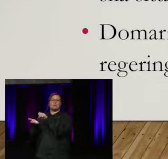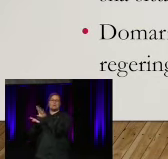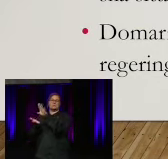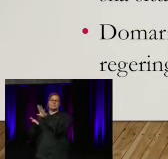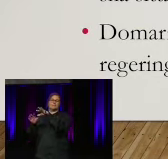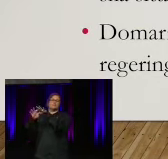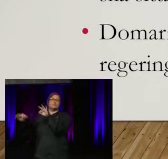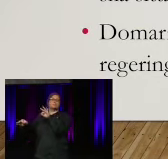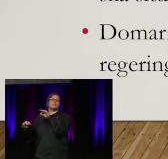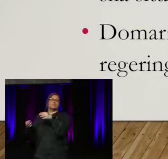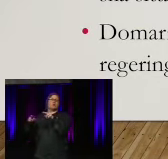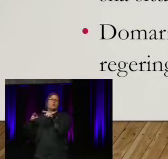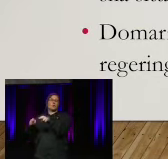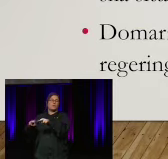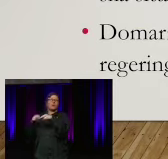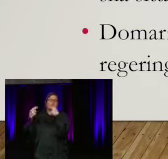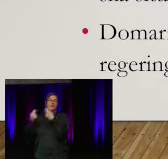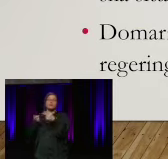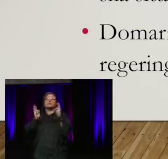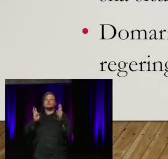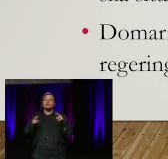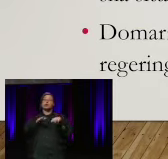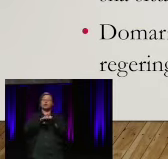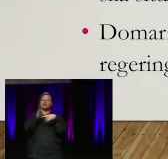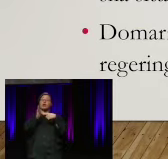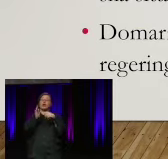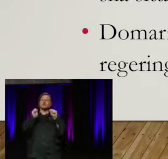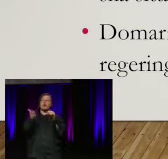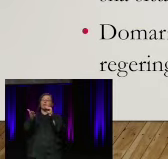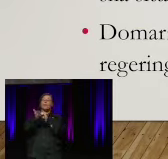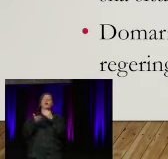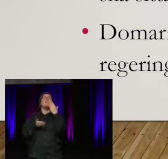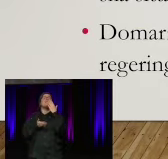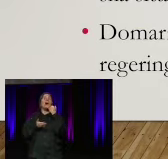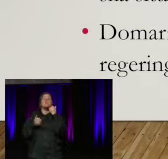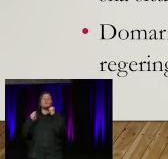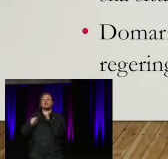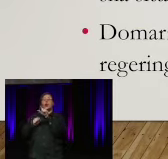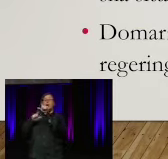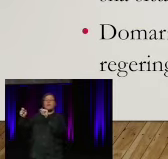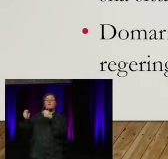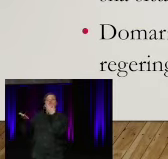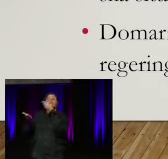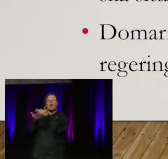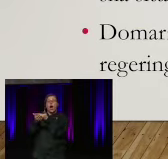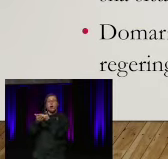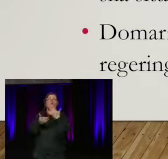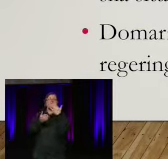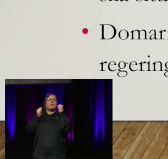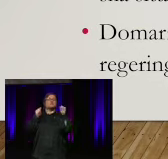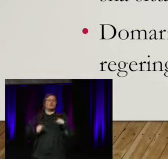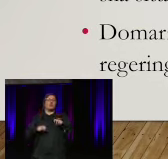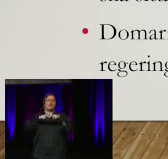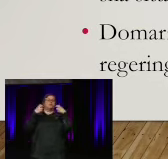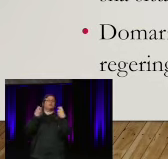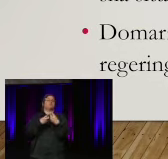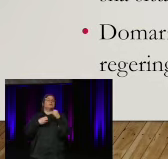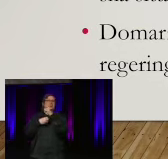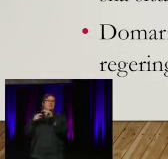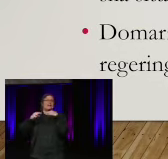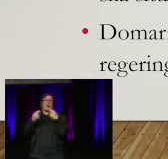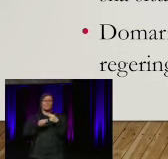dessutom så ska grundlagen ange vilka som ska nomineras och det som ska sitta i domarnämnden. Det innebär att regeringen